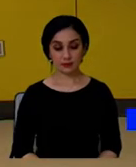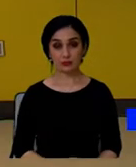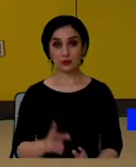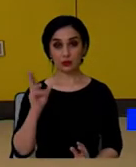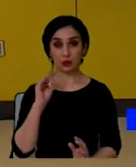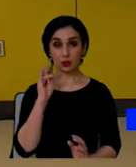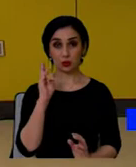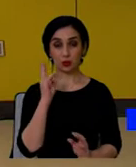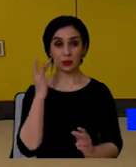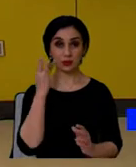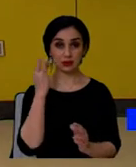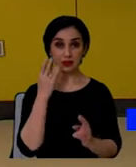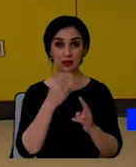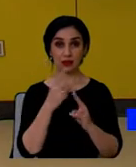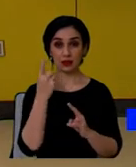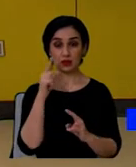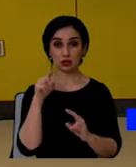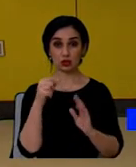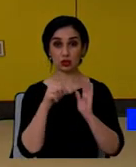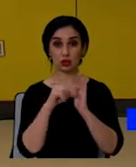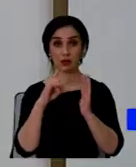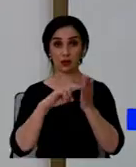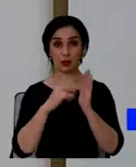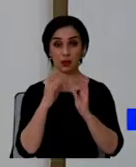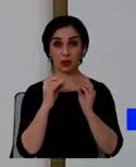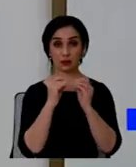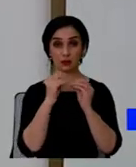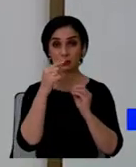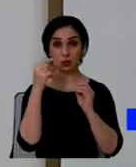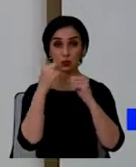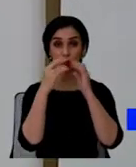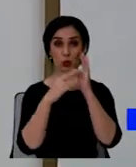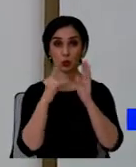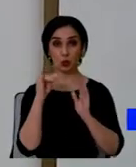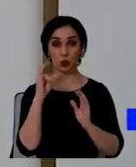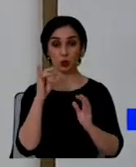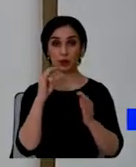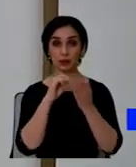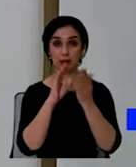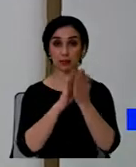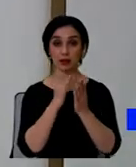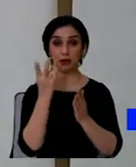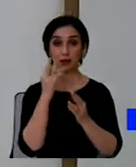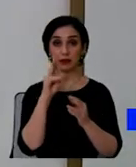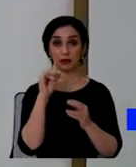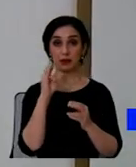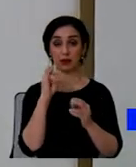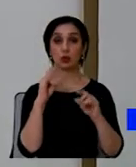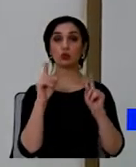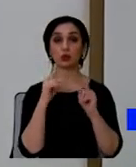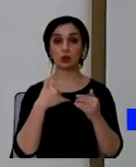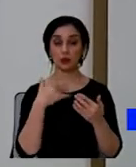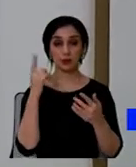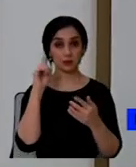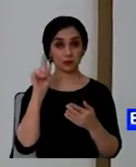Число Q – число постоянное. 1,6 умножим на 10 минус 19 кулона. Запишем для начала дано. Что нам